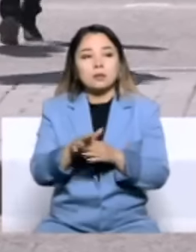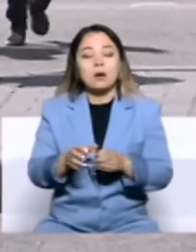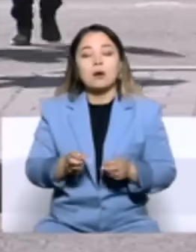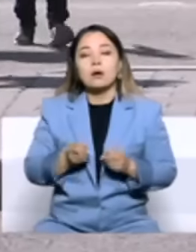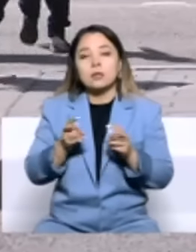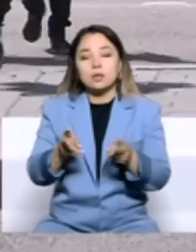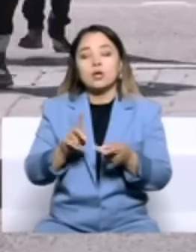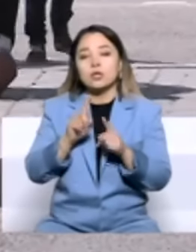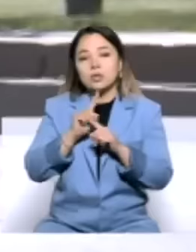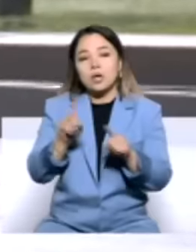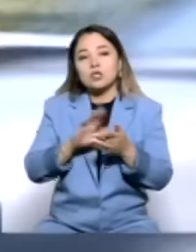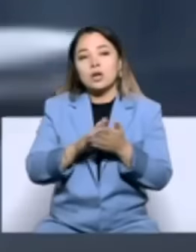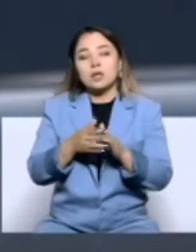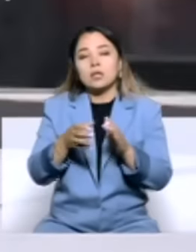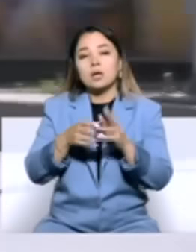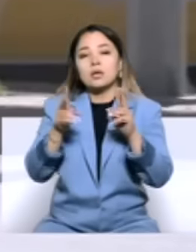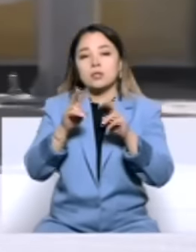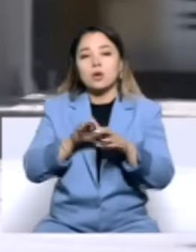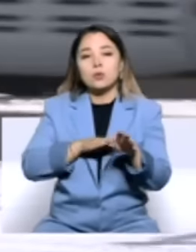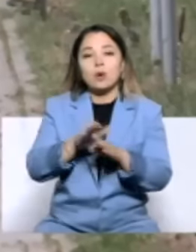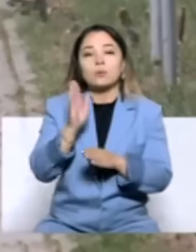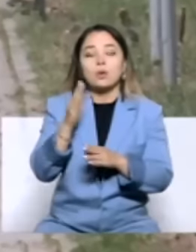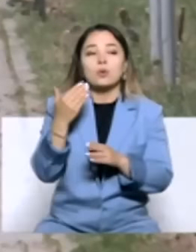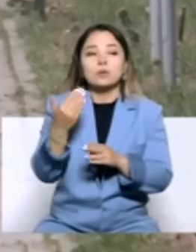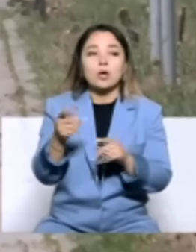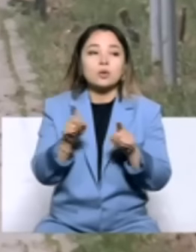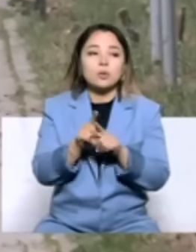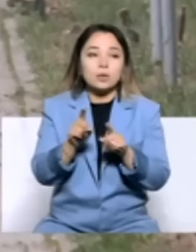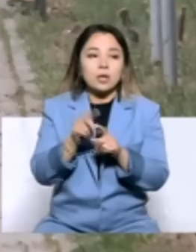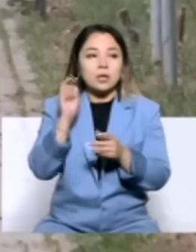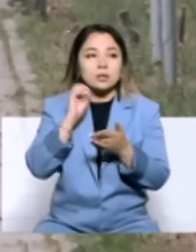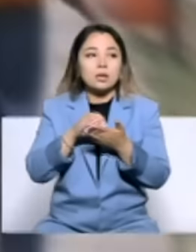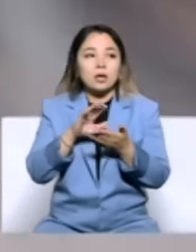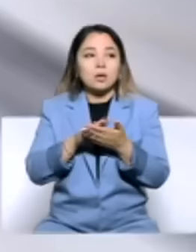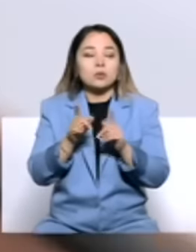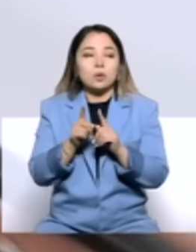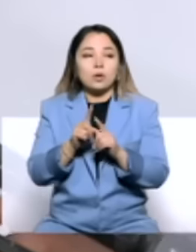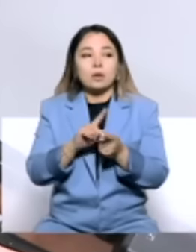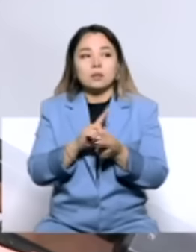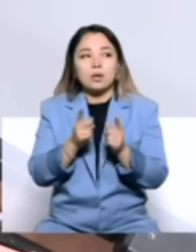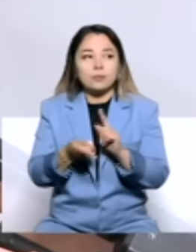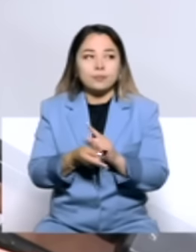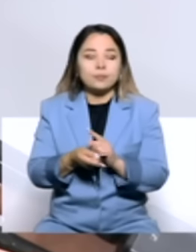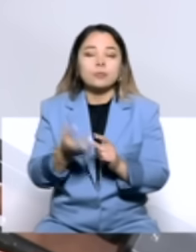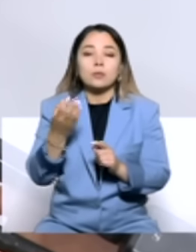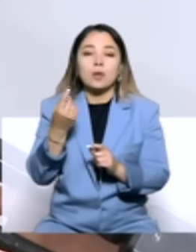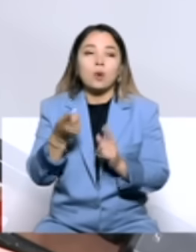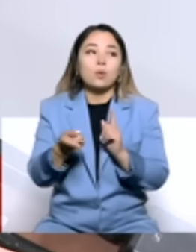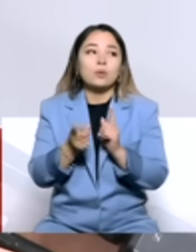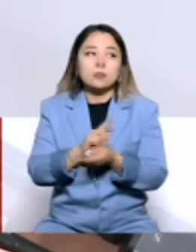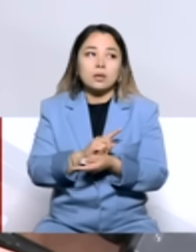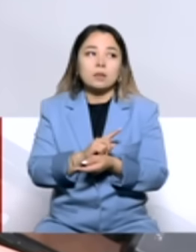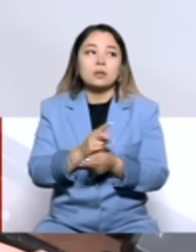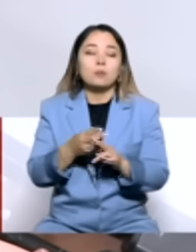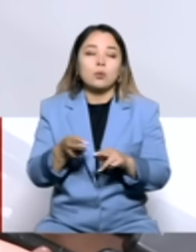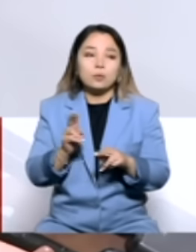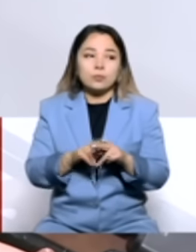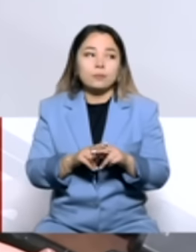ерекше жағдайларда ғана тексеріс жүргізіледі. Оның өзі цифрлық форматта. Тағы да бір өзгешеліктердің бірі, бұл